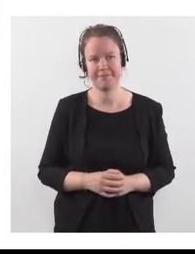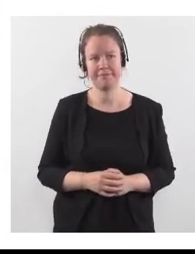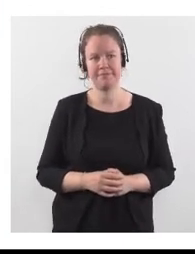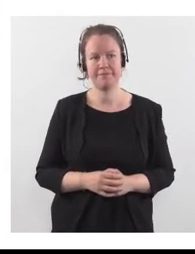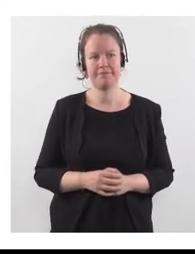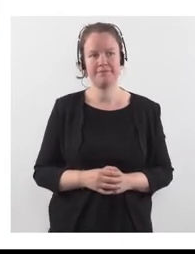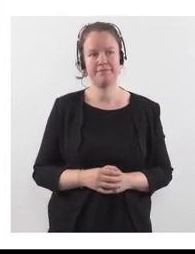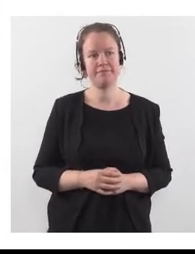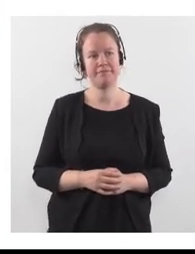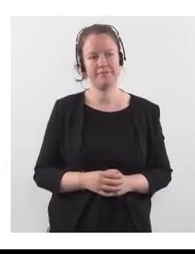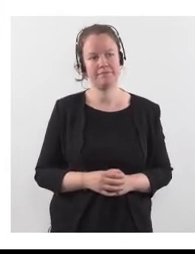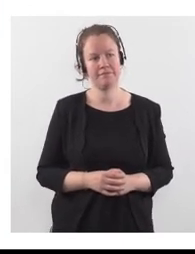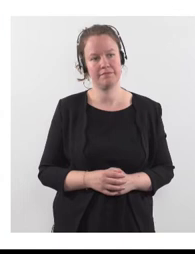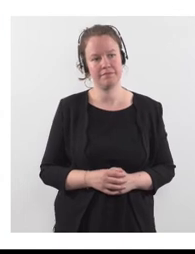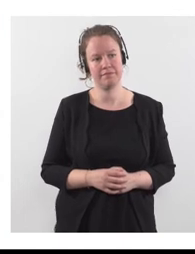Dans les 2 autres cas,